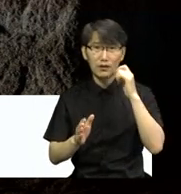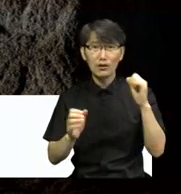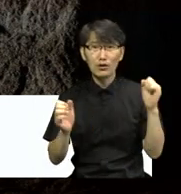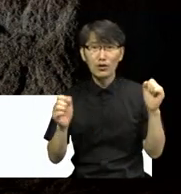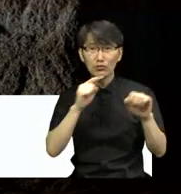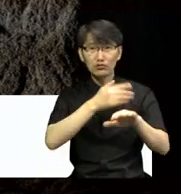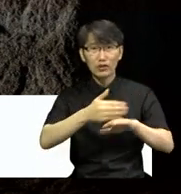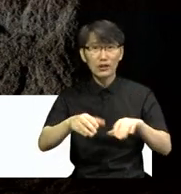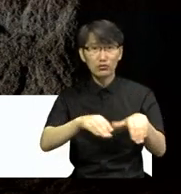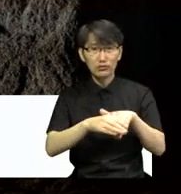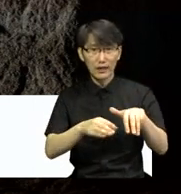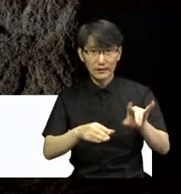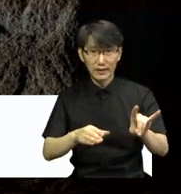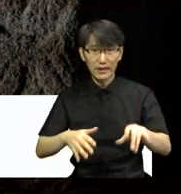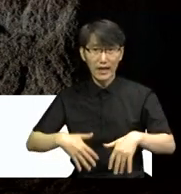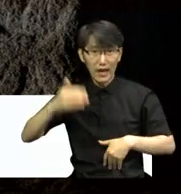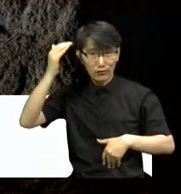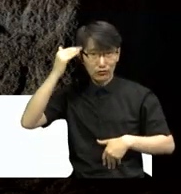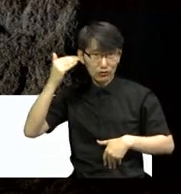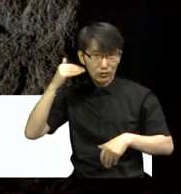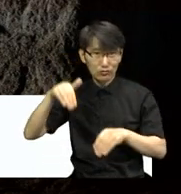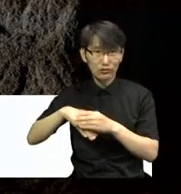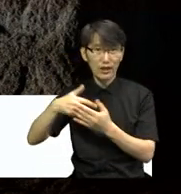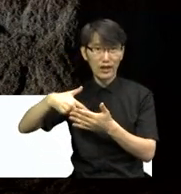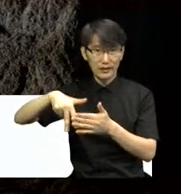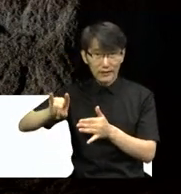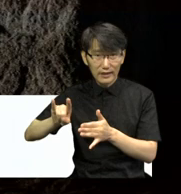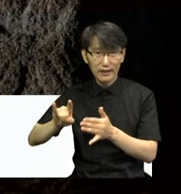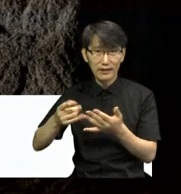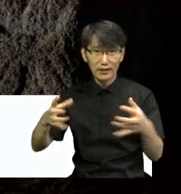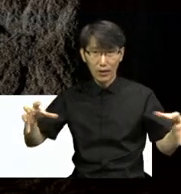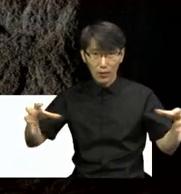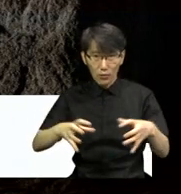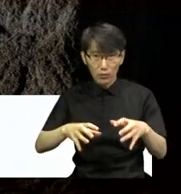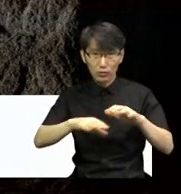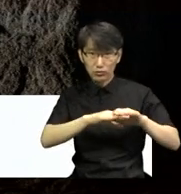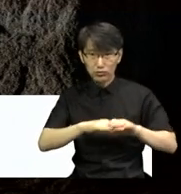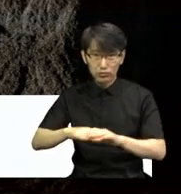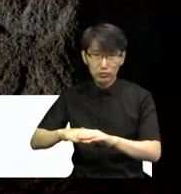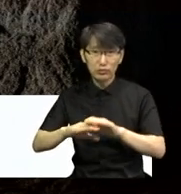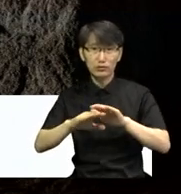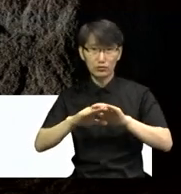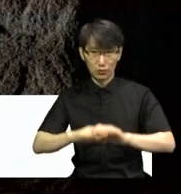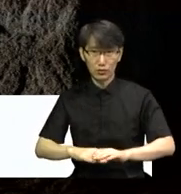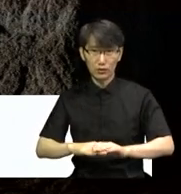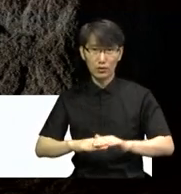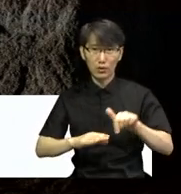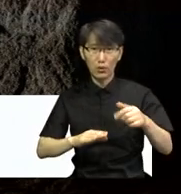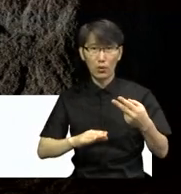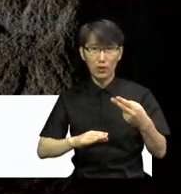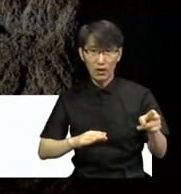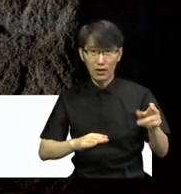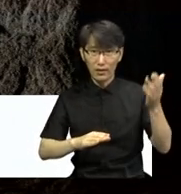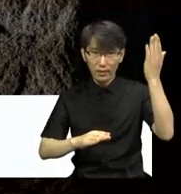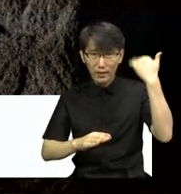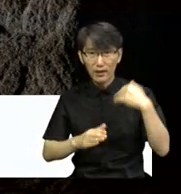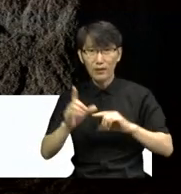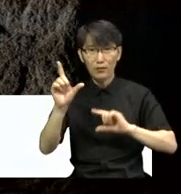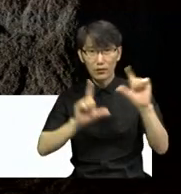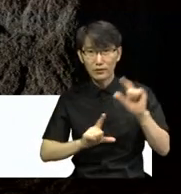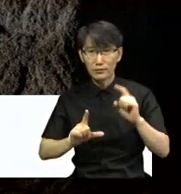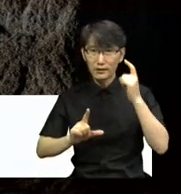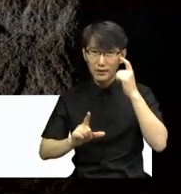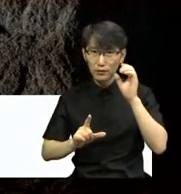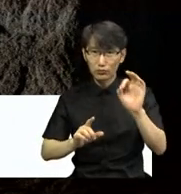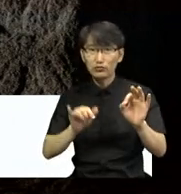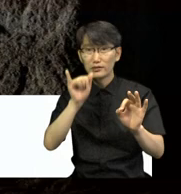뿐만이 아니라 남쪽 문화재를 같이 비 같이 보면서 한 공간에 모아 나서 고려시대 때 전반을 좀 조망할 수